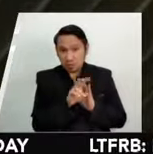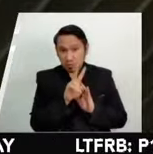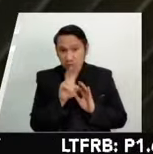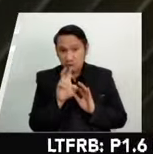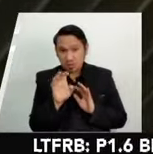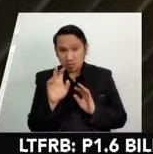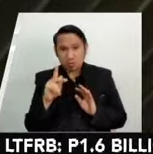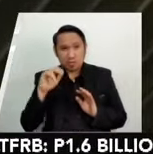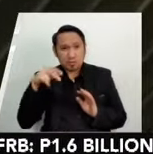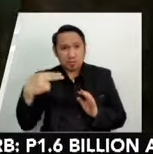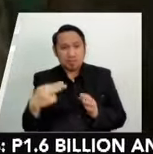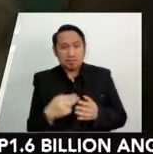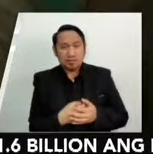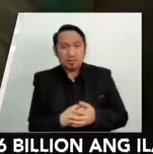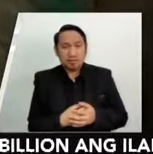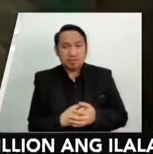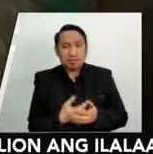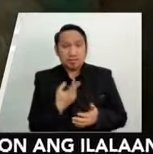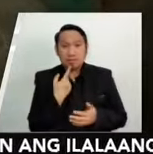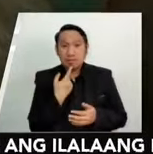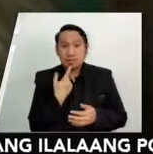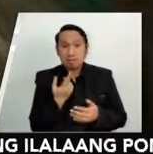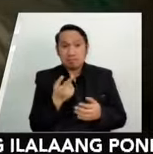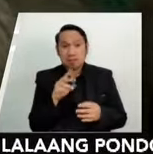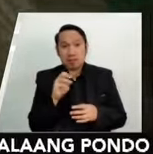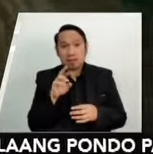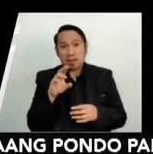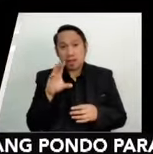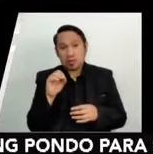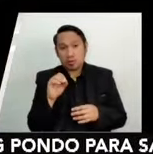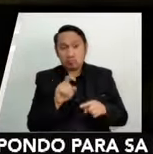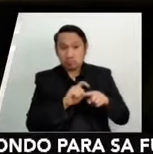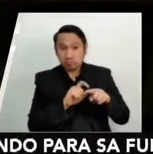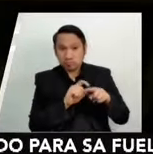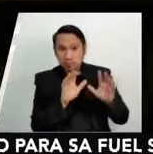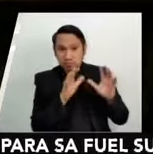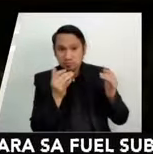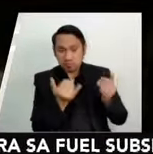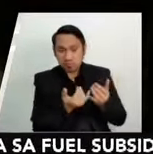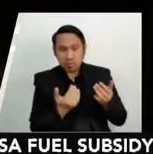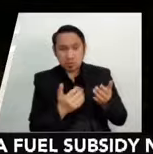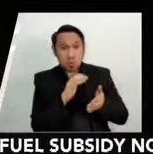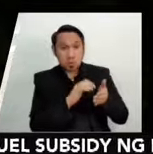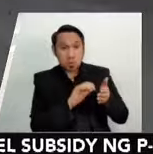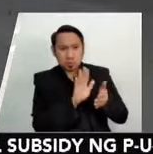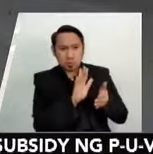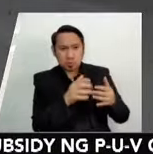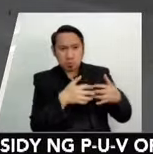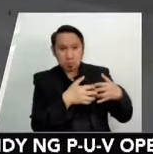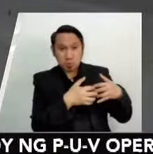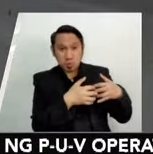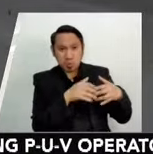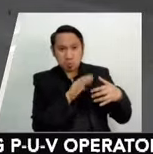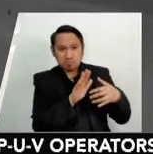ninyo. Sabi ng Meralco, ang pagbaba ng generation transmission charge ang dahilan ng bawas singil.